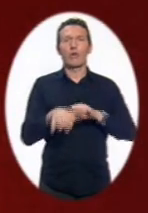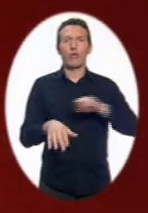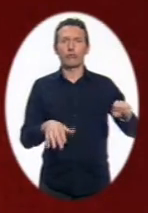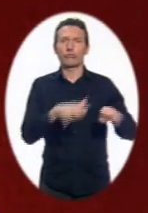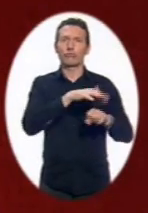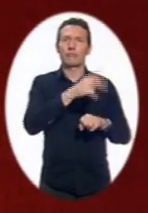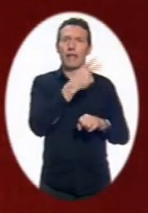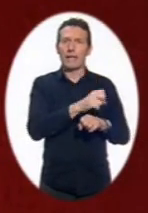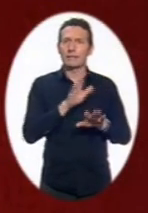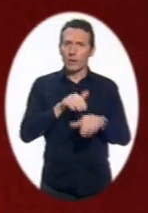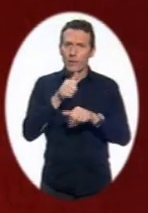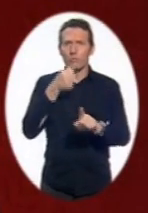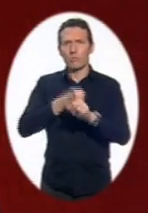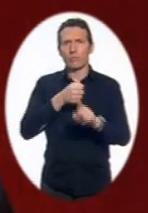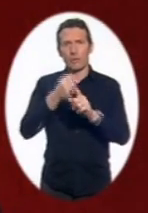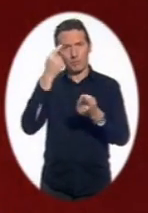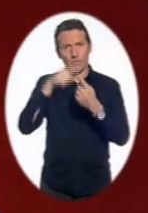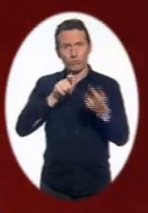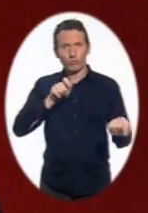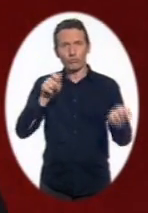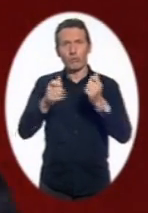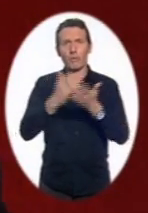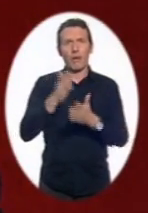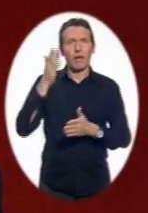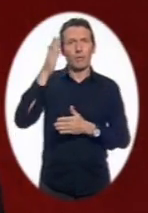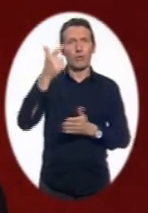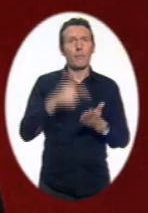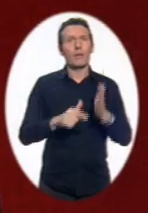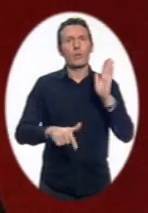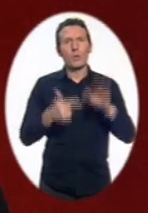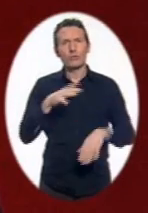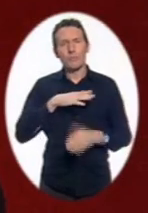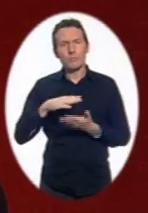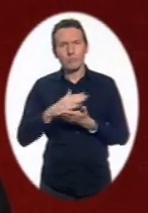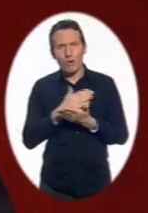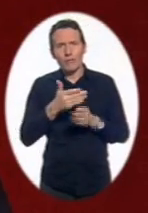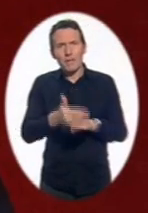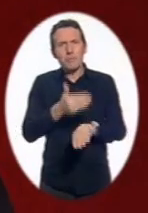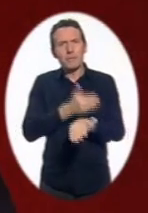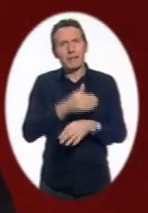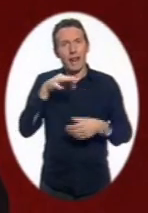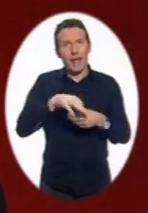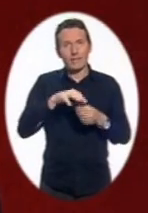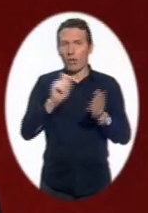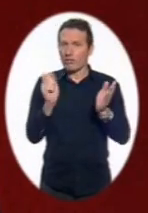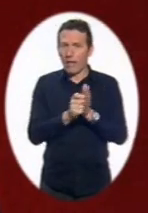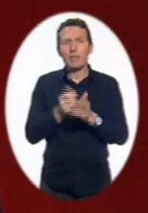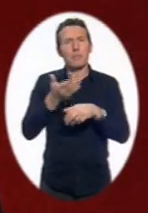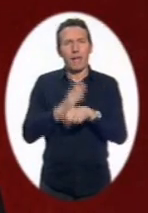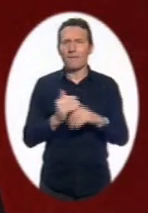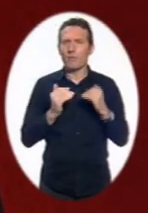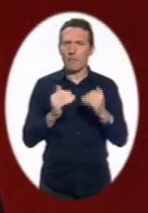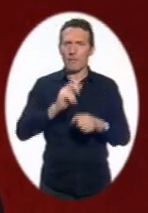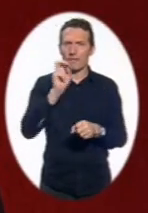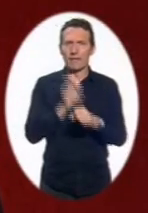combat pour changer les choses en France qu'il prépare 2012 qu'il y a un projet qu'il y aura des primaires qui auront dû à la date prévue pour désigner